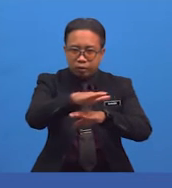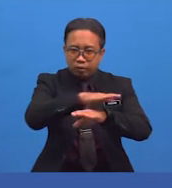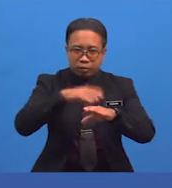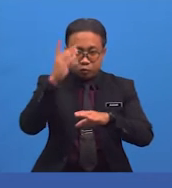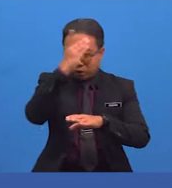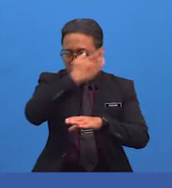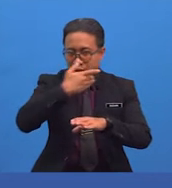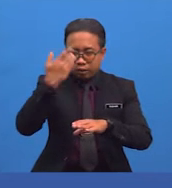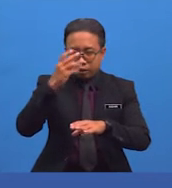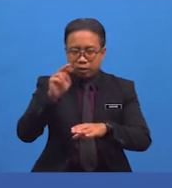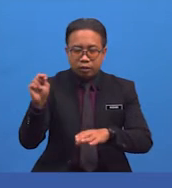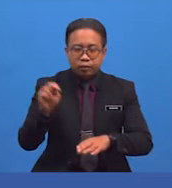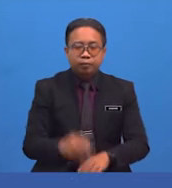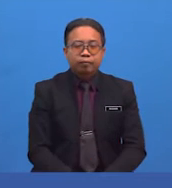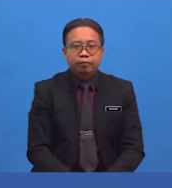permukaan.